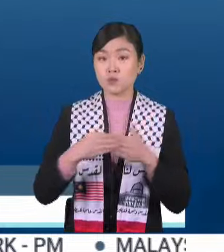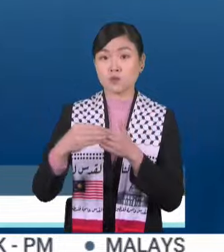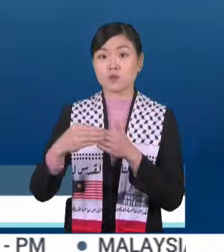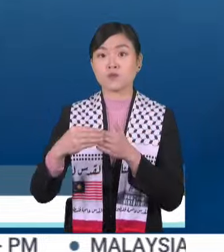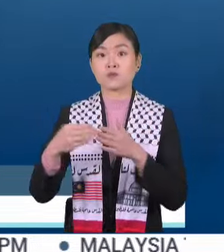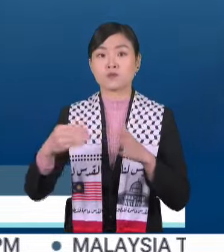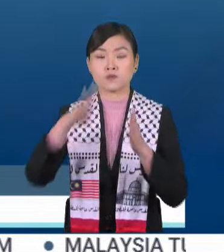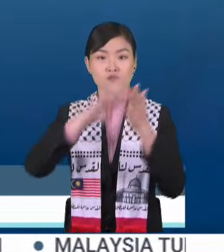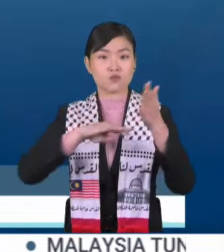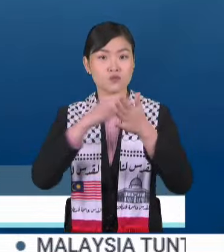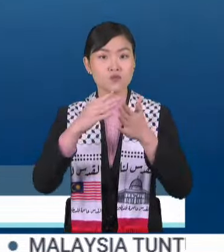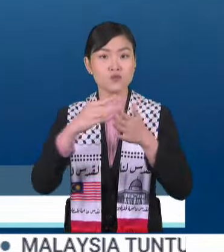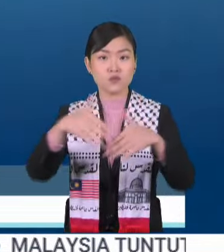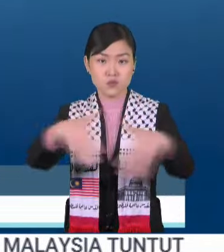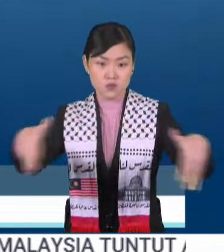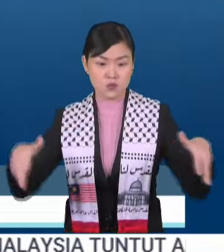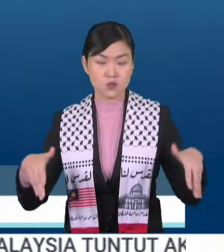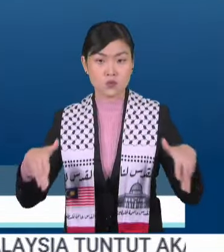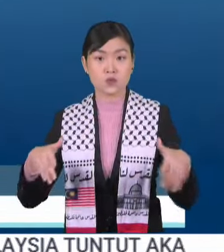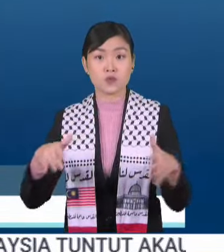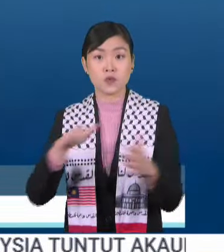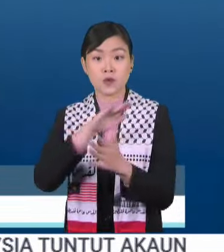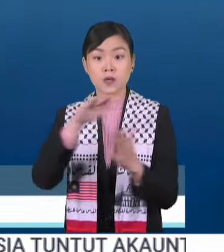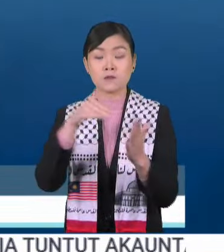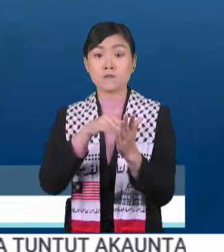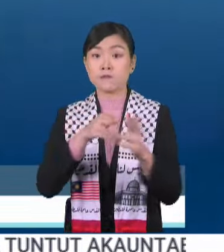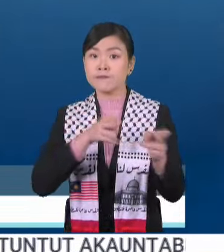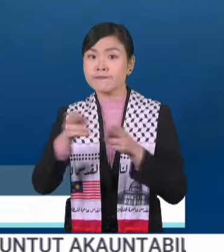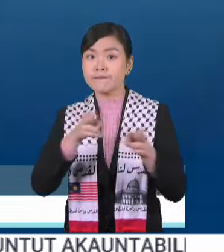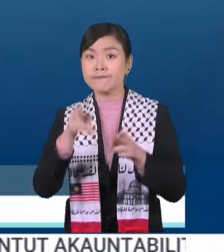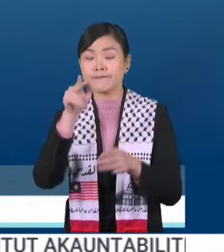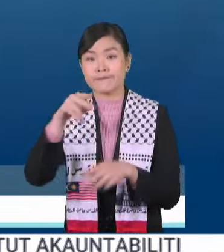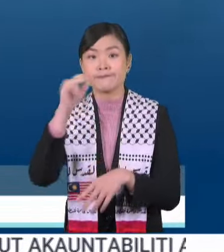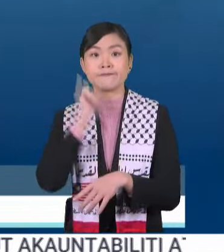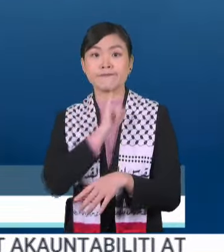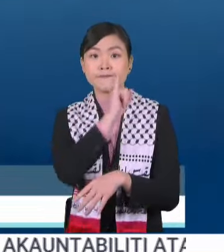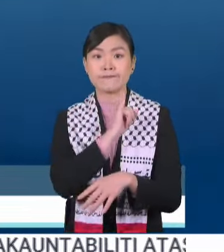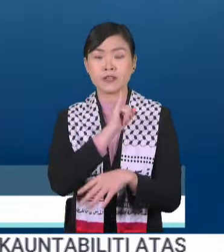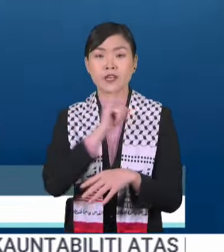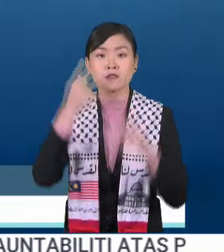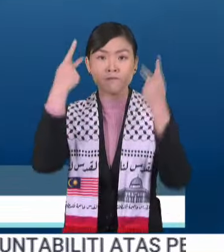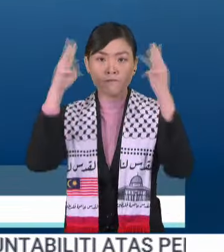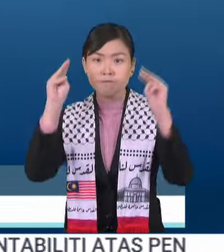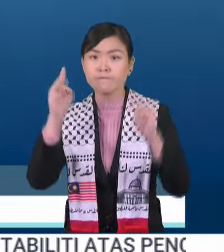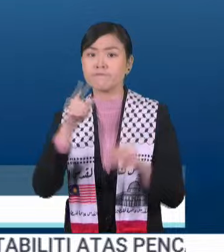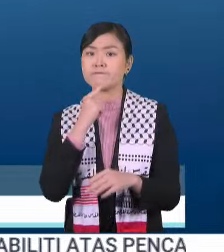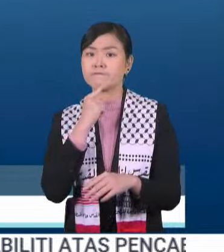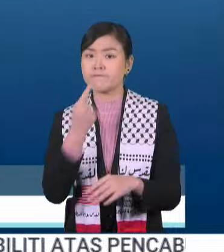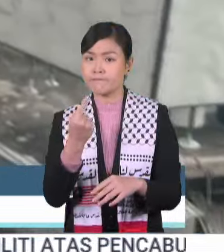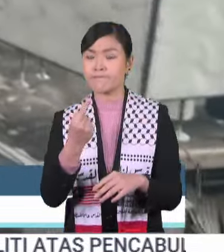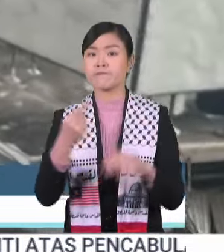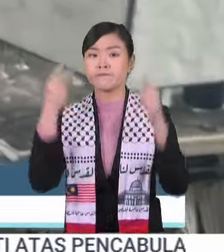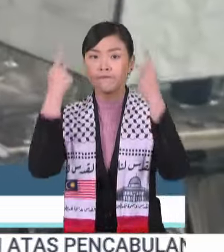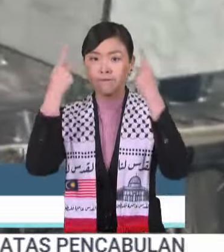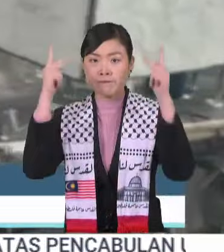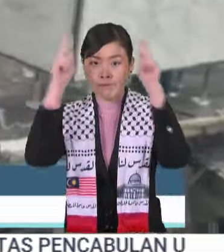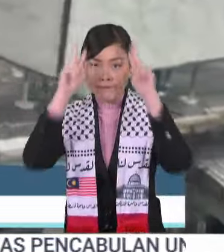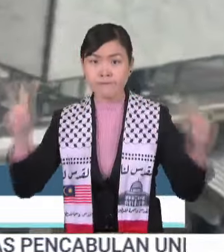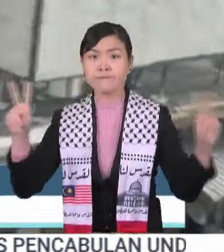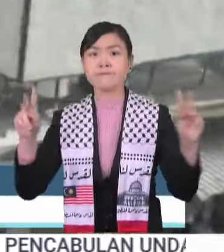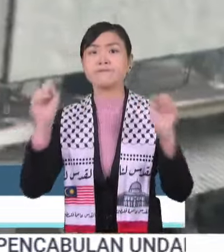1967 dengan Baitul Maqdis sebagai ibu kota tegas Perdana Menteri keamanan serta kedamaian hanya dapat dicapai dan